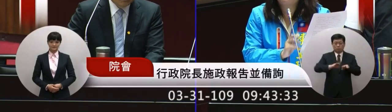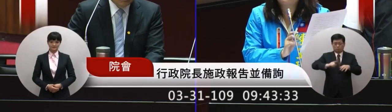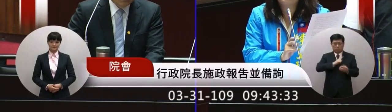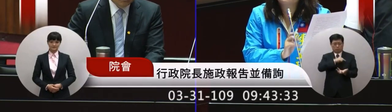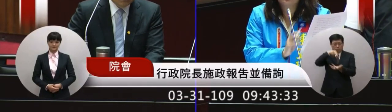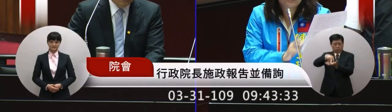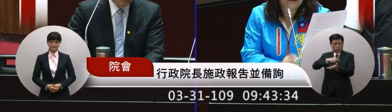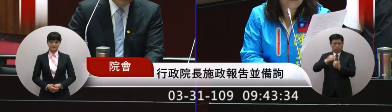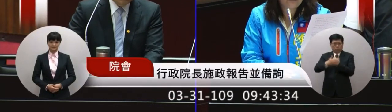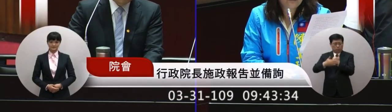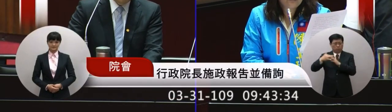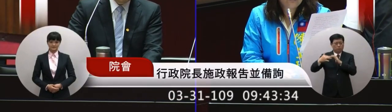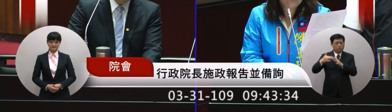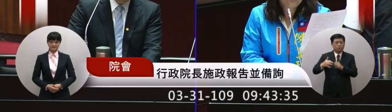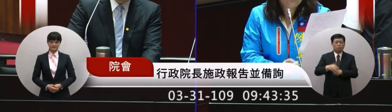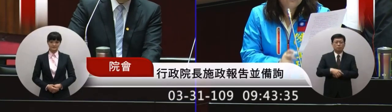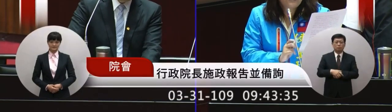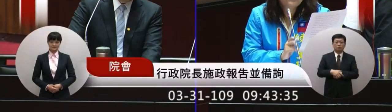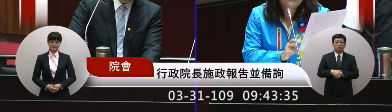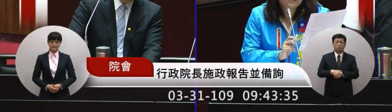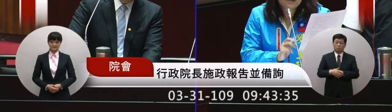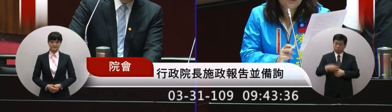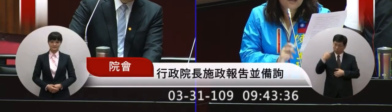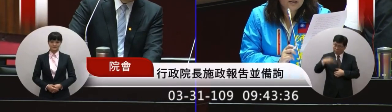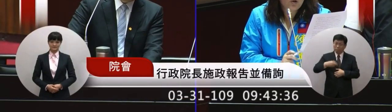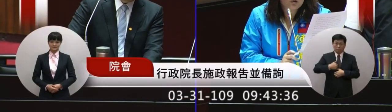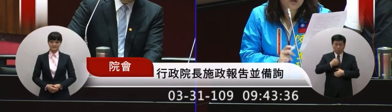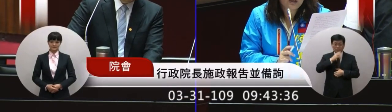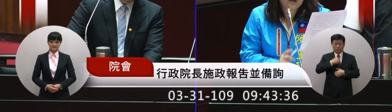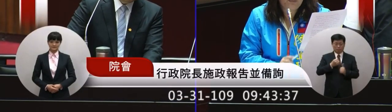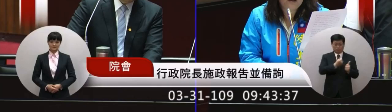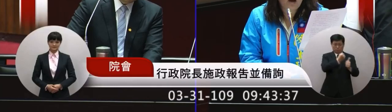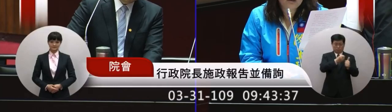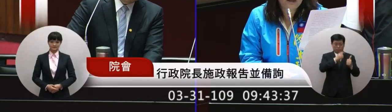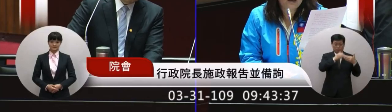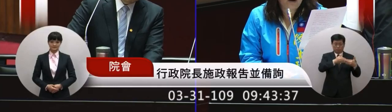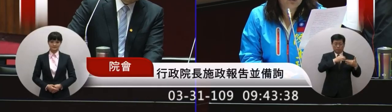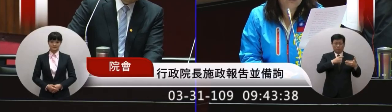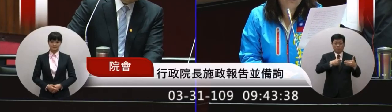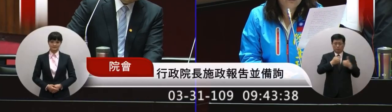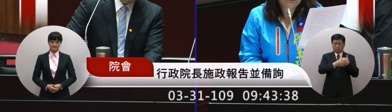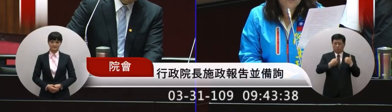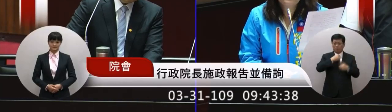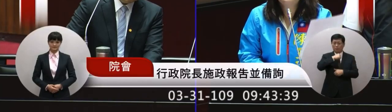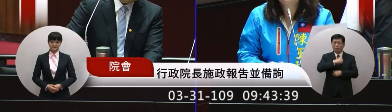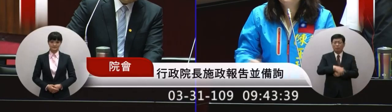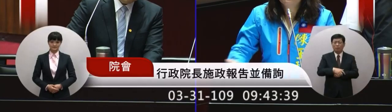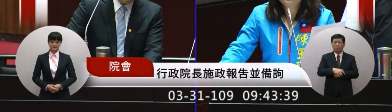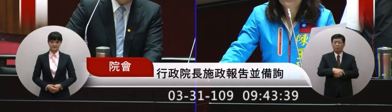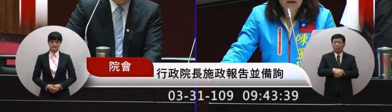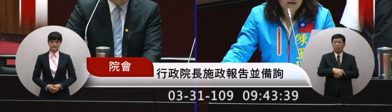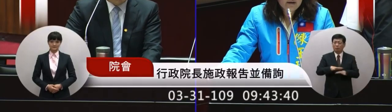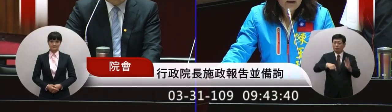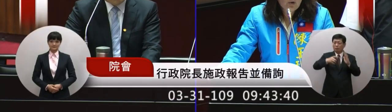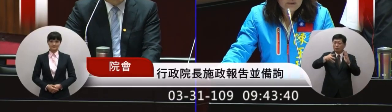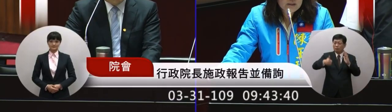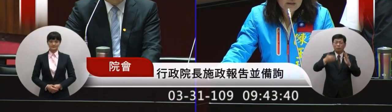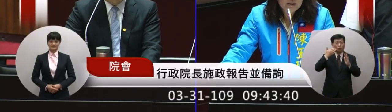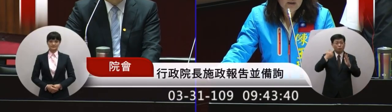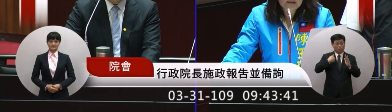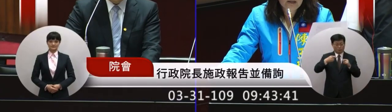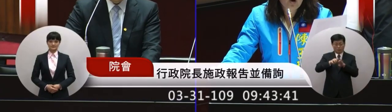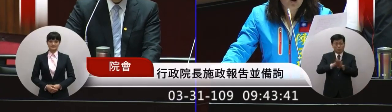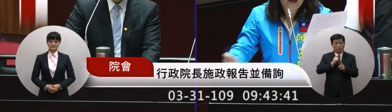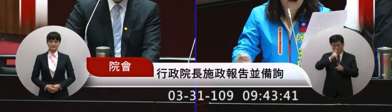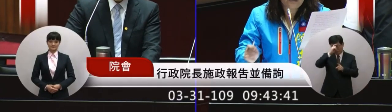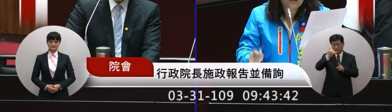的防卫作战。在暂时牵制共军，以利本岛战力保存。那院长，在我们基本希